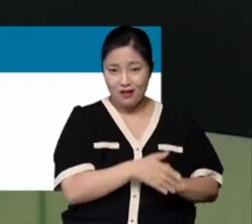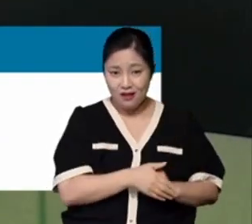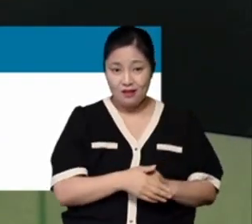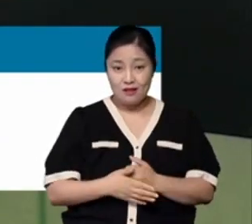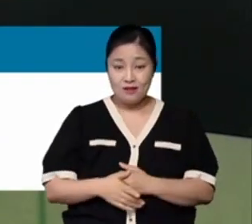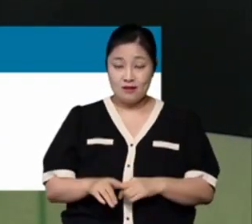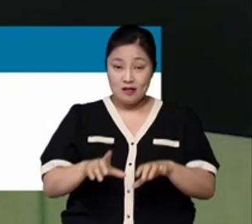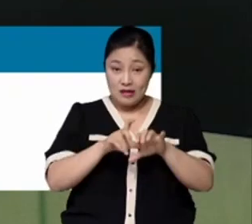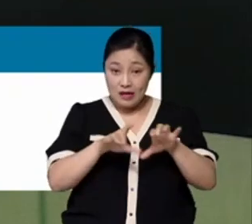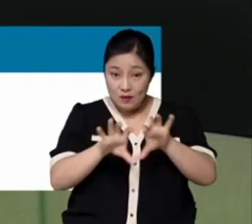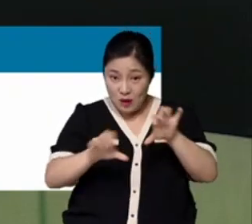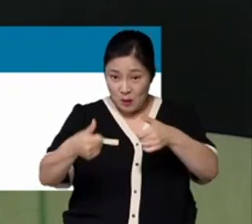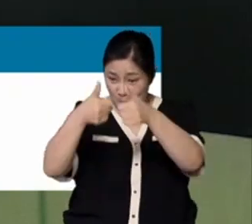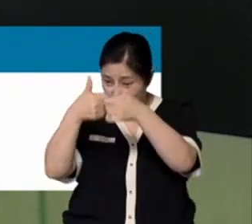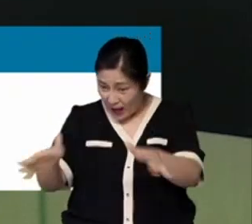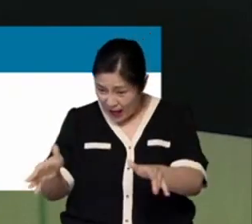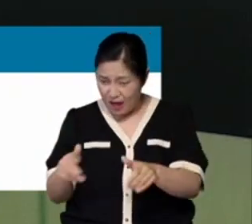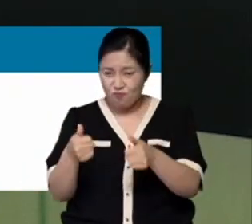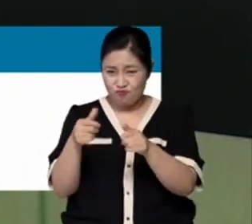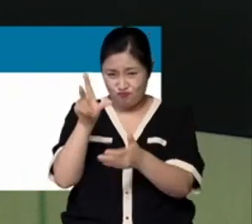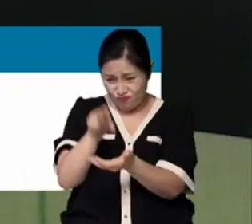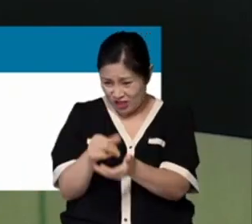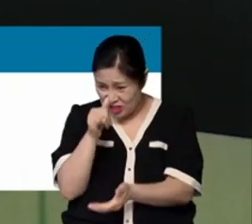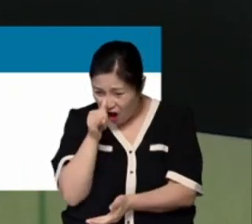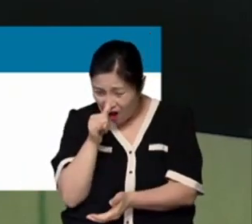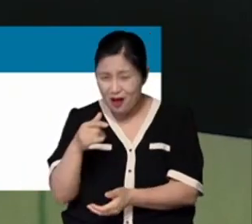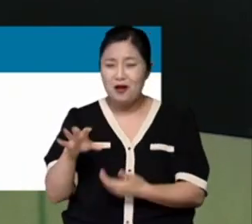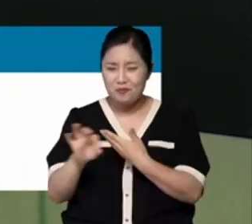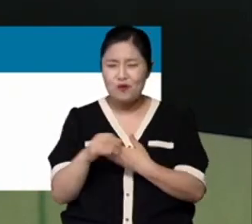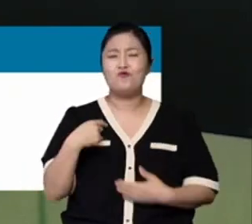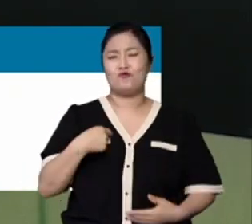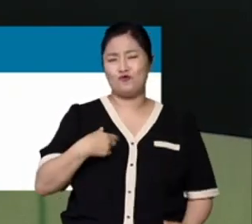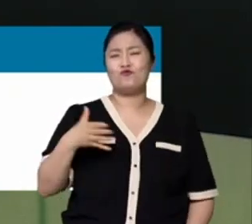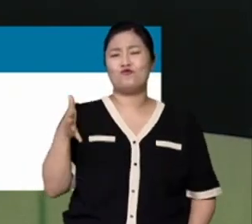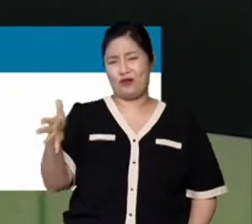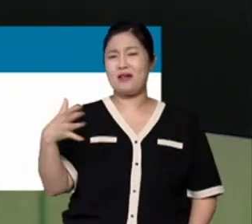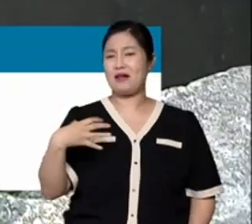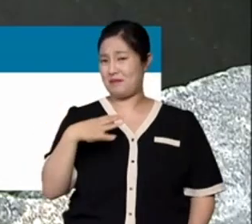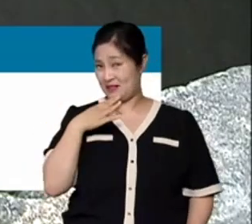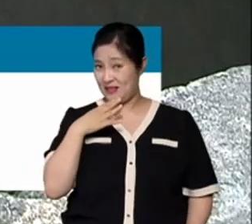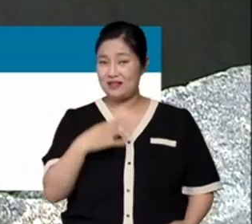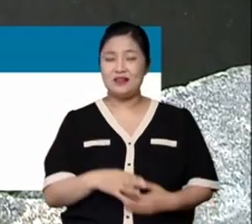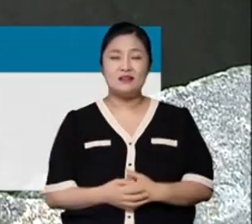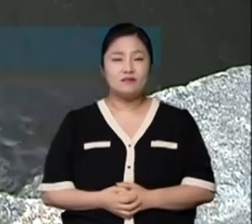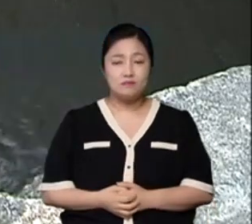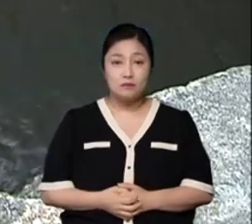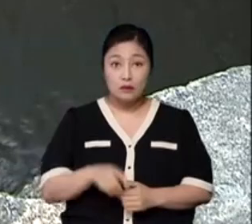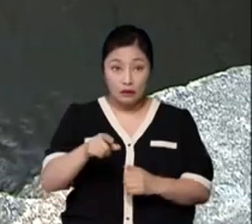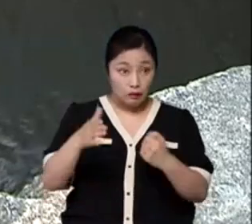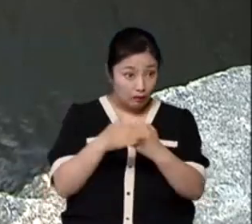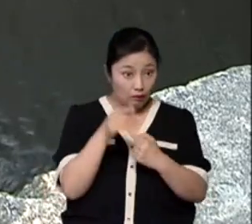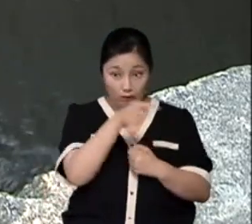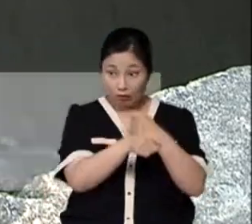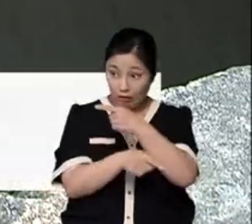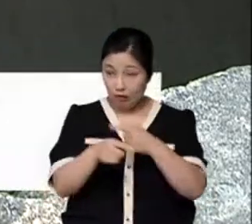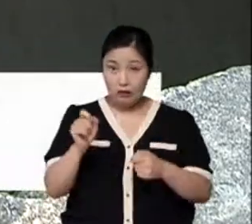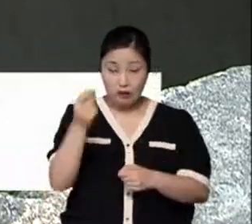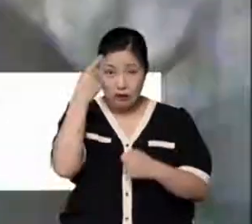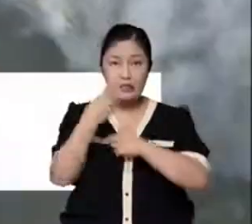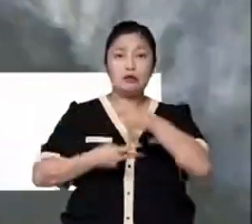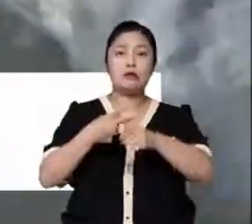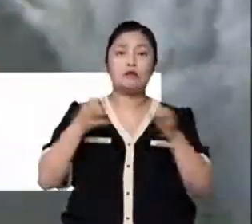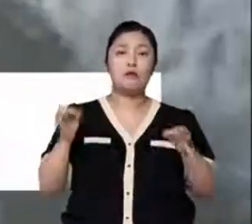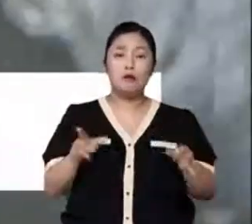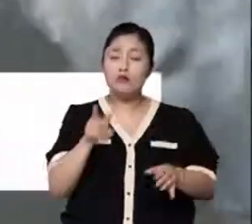해서 관이 파손됐다든가 관에 어떤 문제가 있다든가 그랬을 때는 우리 과에서 당연히 해야죠. 이러다 보니 지난 2년